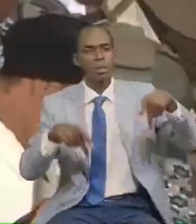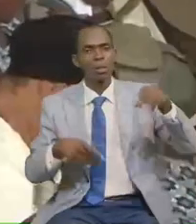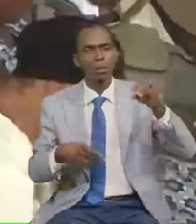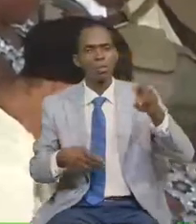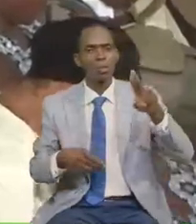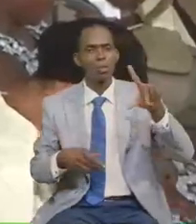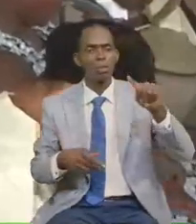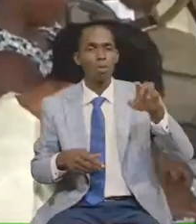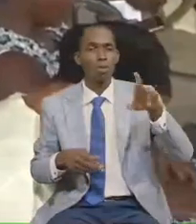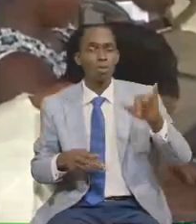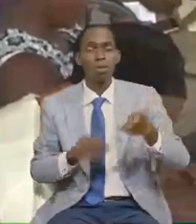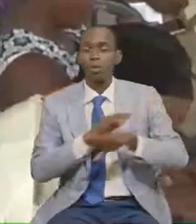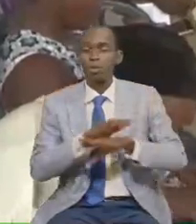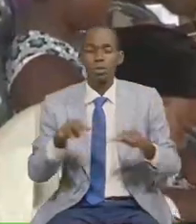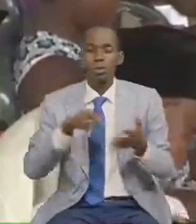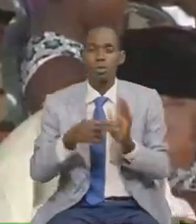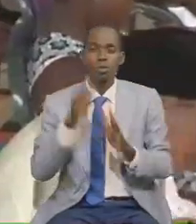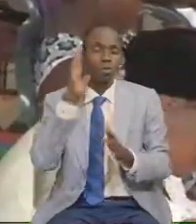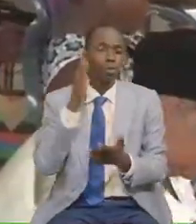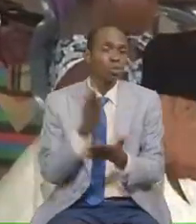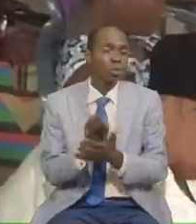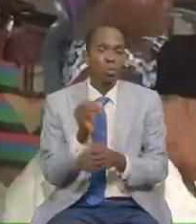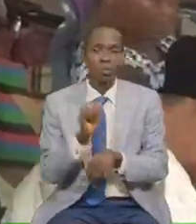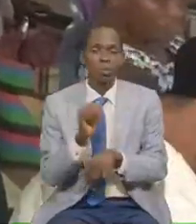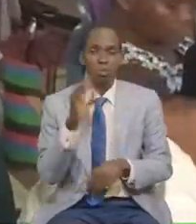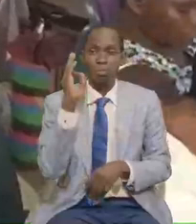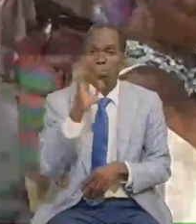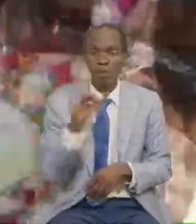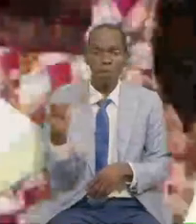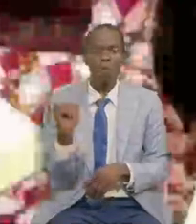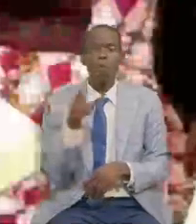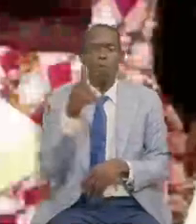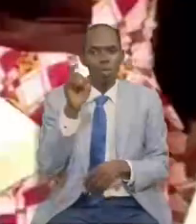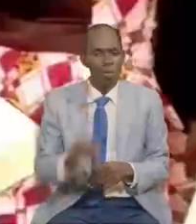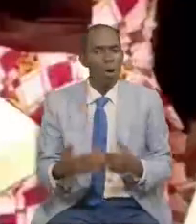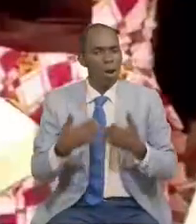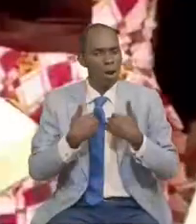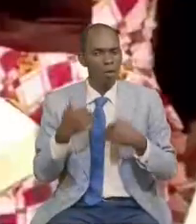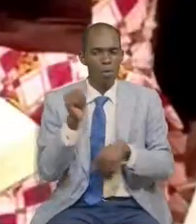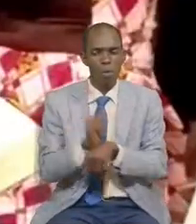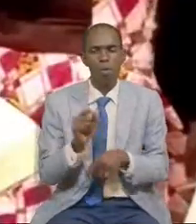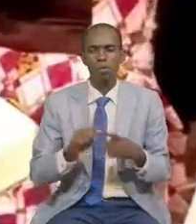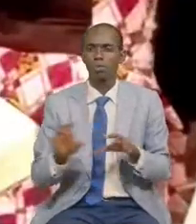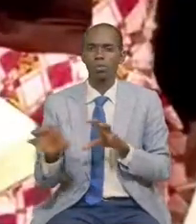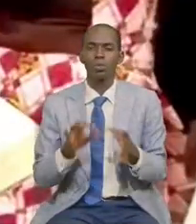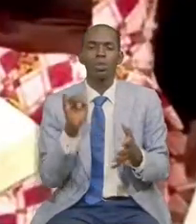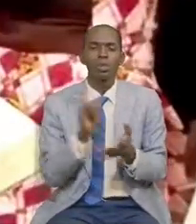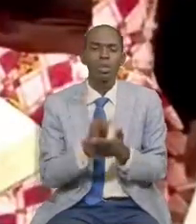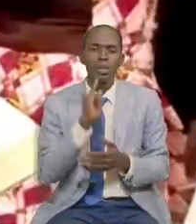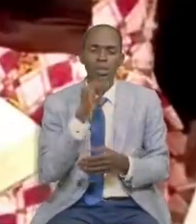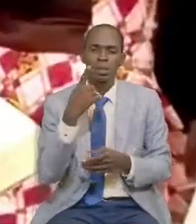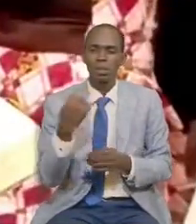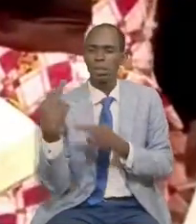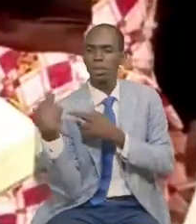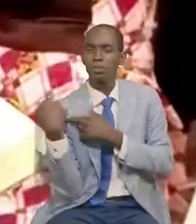Tu dois avoir un travail que tu fais. Ça, c'est le devoir que Dieu a donné à